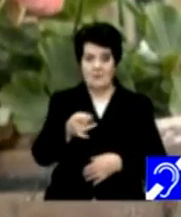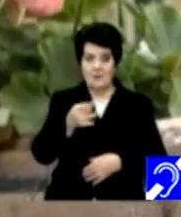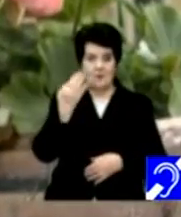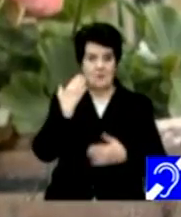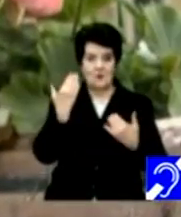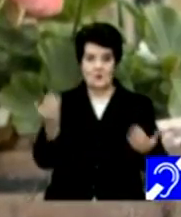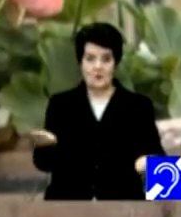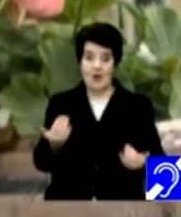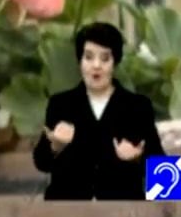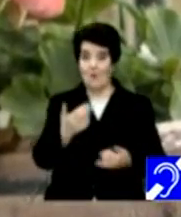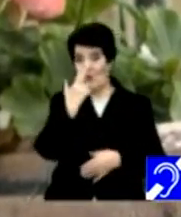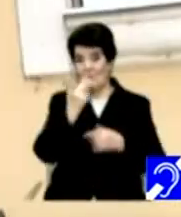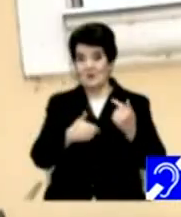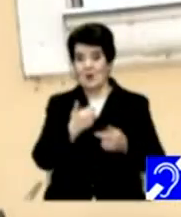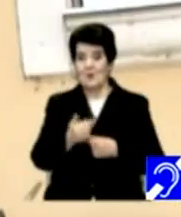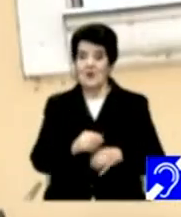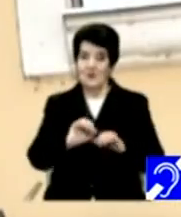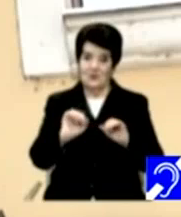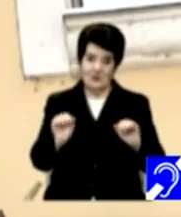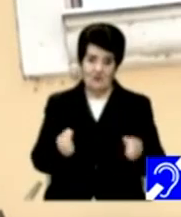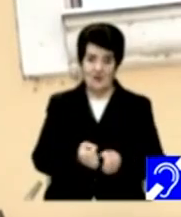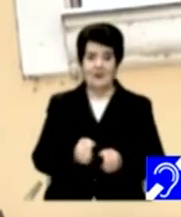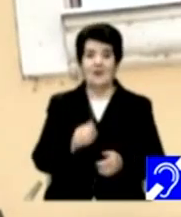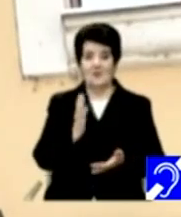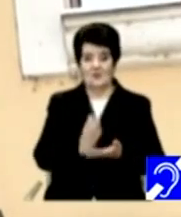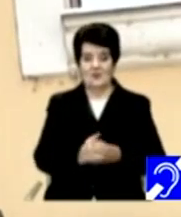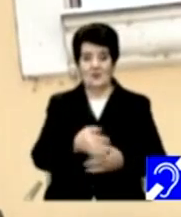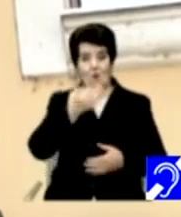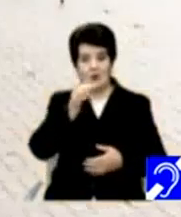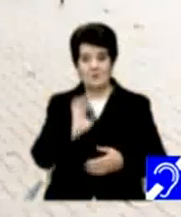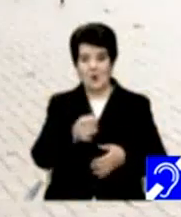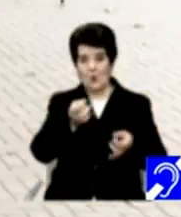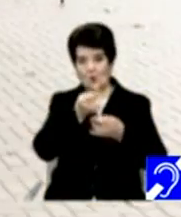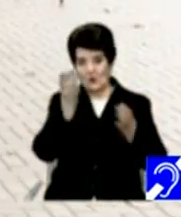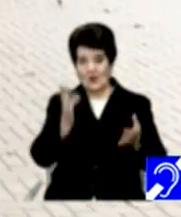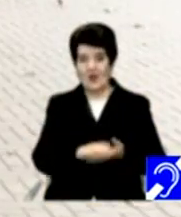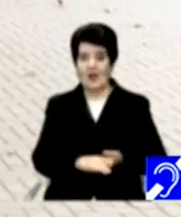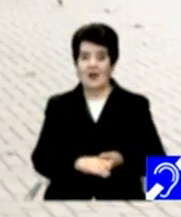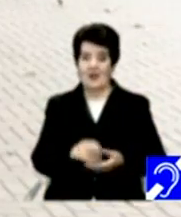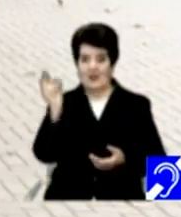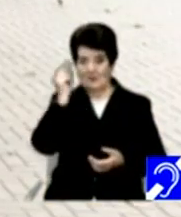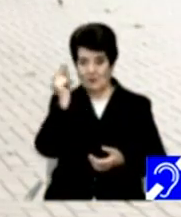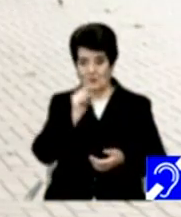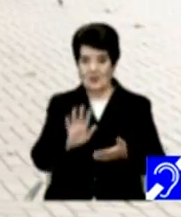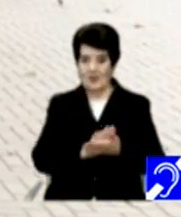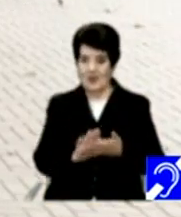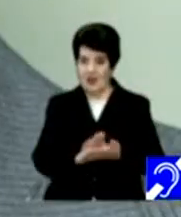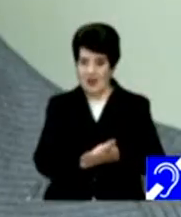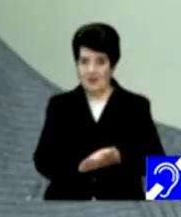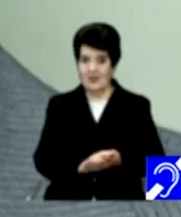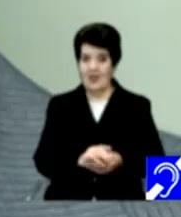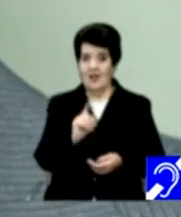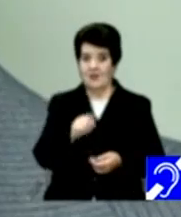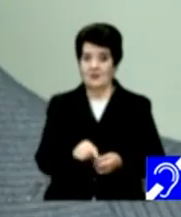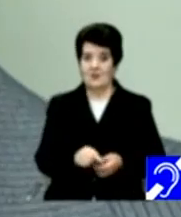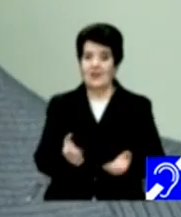Moldova. Acum s-a obișnuit până și cu iernile geroase și are parte de o experiență culturală inedită. Studiile de calitate la costuri rezonabile,